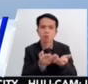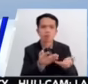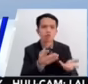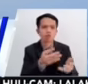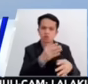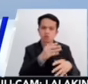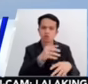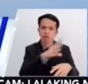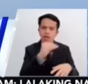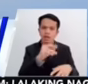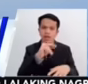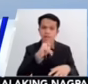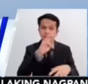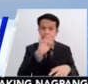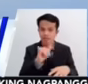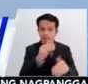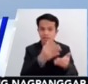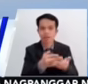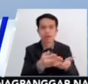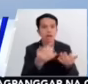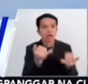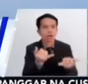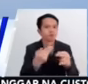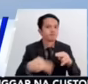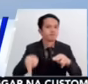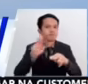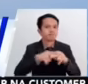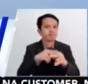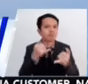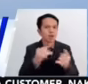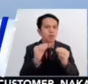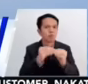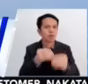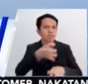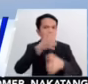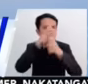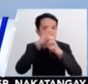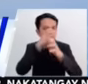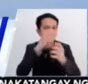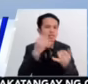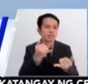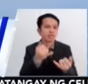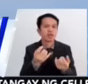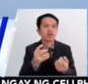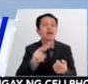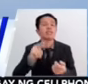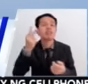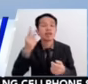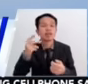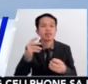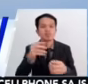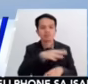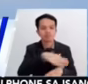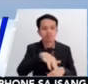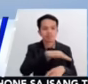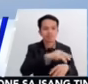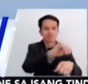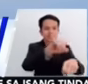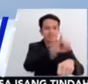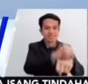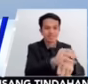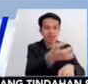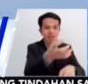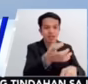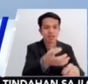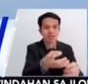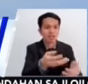vessel natin, ano. Pero ngayon, ibang sitwasyon na, parang nagiging pangalawang Ayungin Shoal na nga itong Sabina Shoal, dahil doon